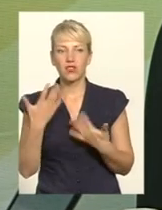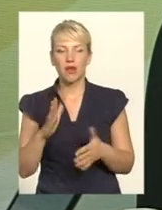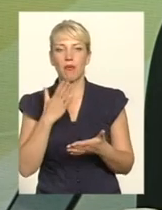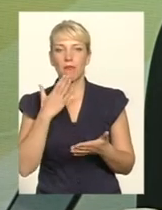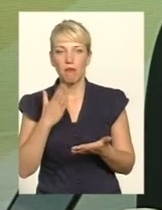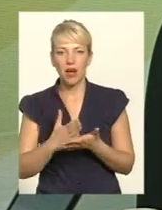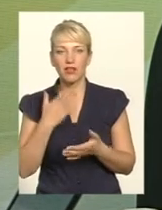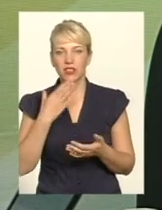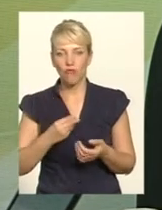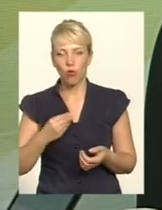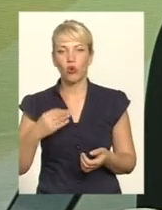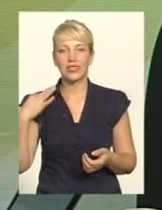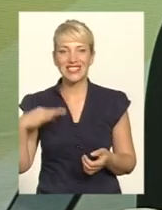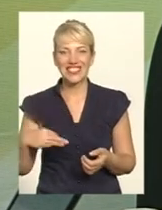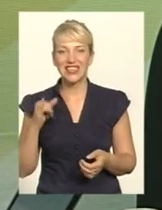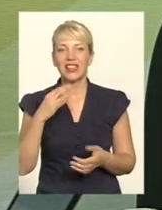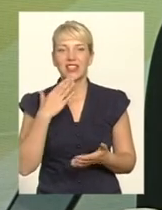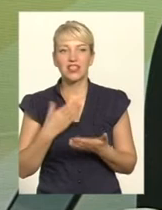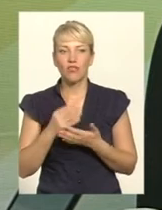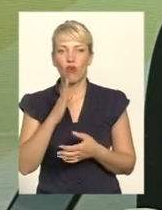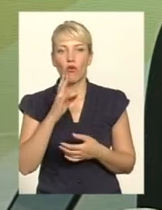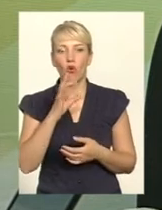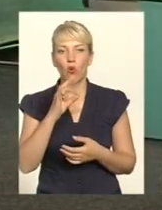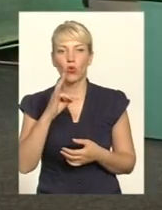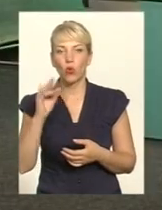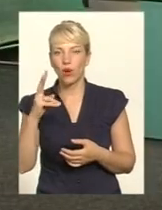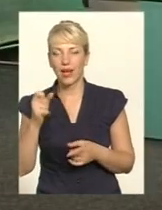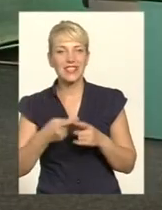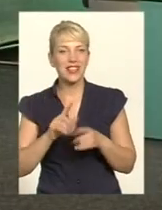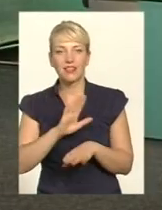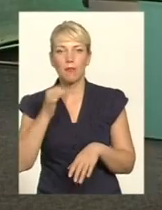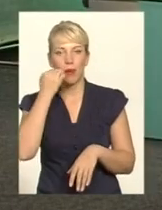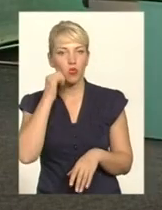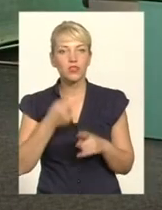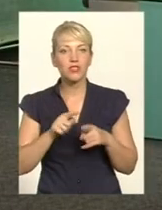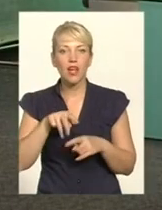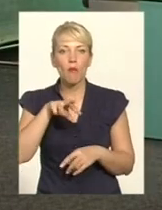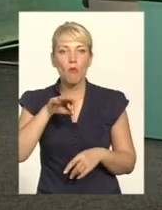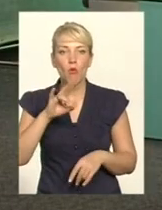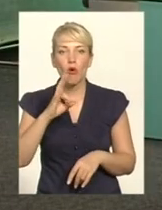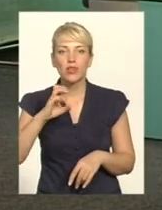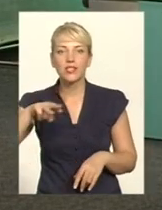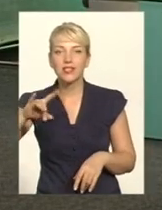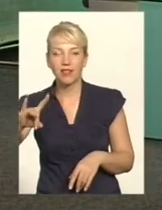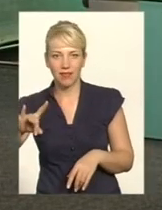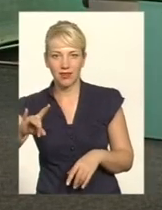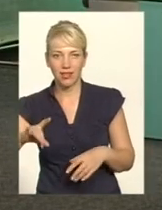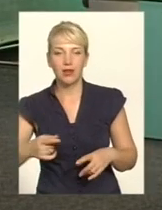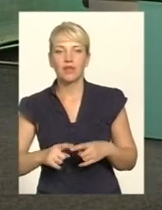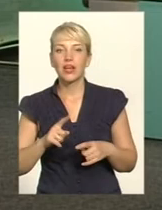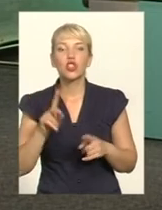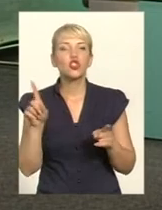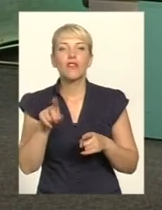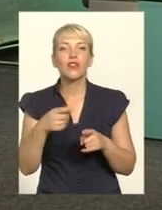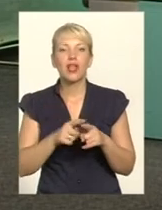сина, і для свого онука. Це не бабуся, це монстр, розумієте? Але що вона робить з цією дитиною? Вона ж її знищує психологічно,